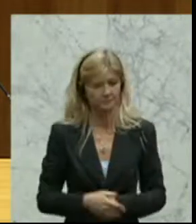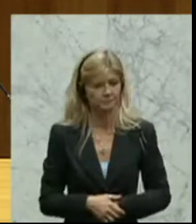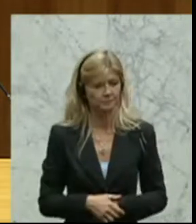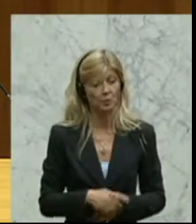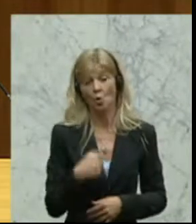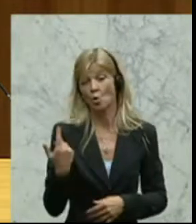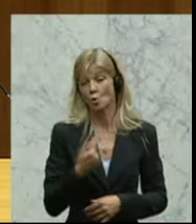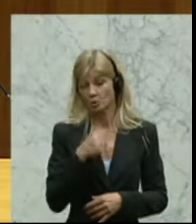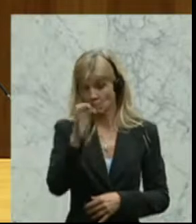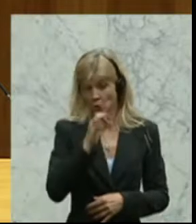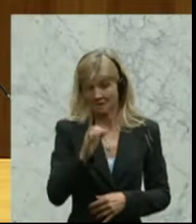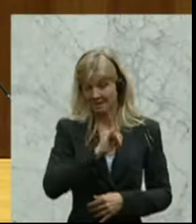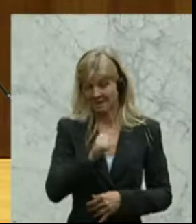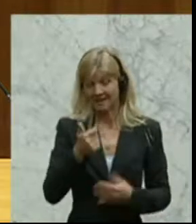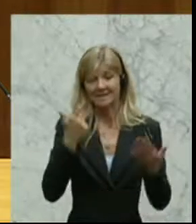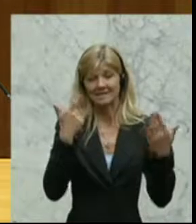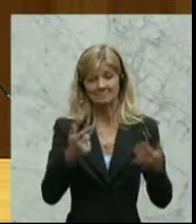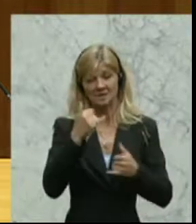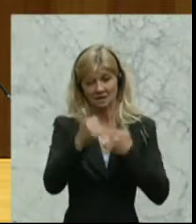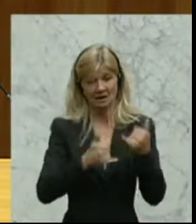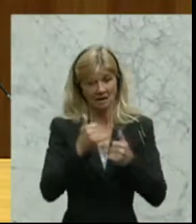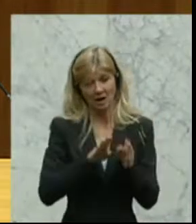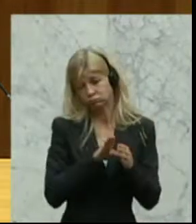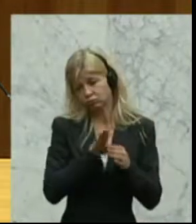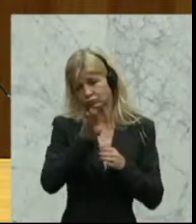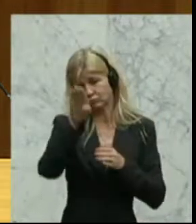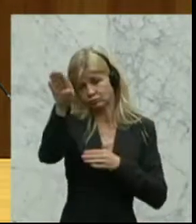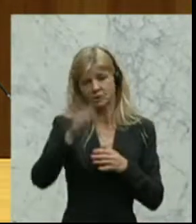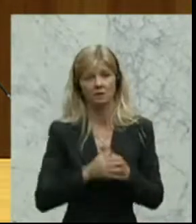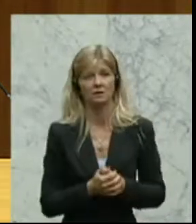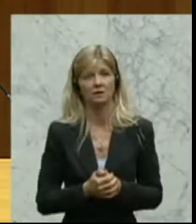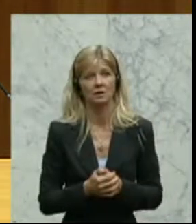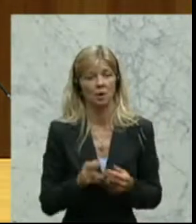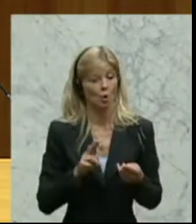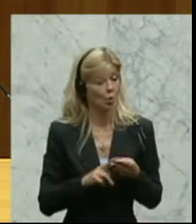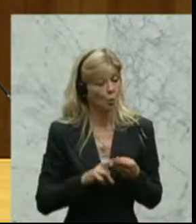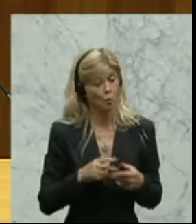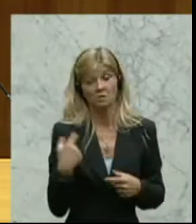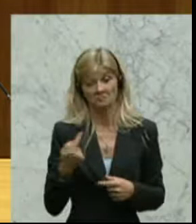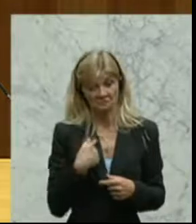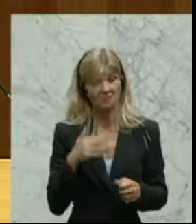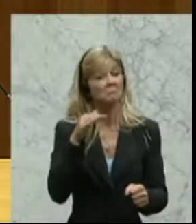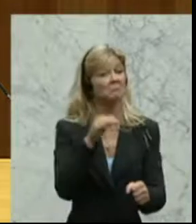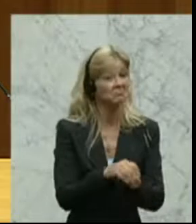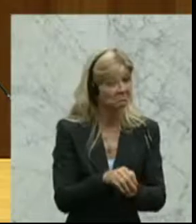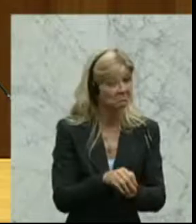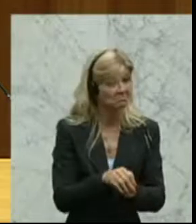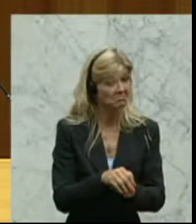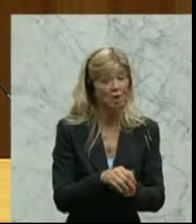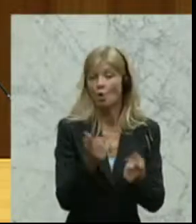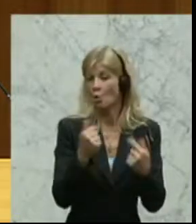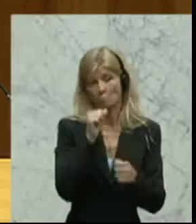seit den 70ern ansteigend, und es ist, wie wir feststellen, keine Trendumkehr zu erwarten. Es wurde